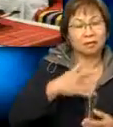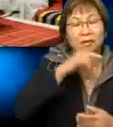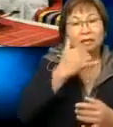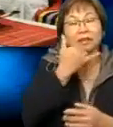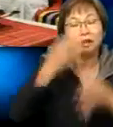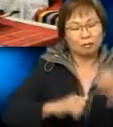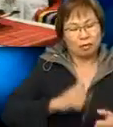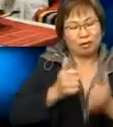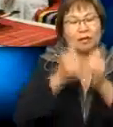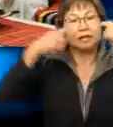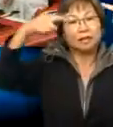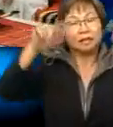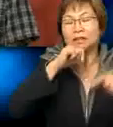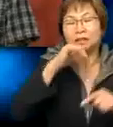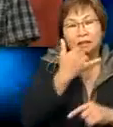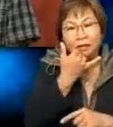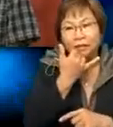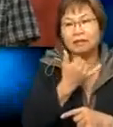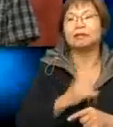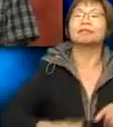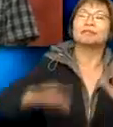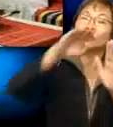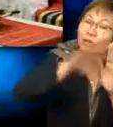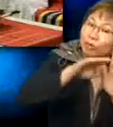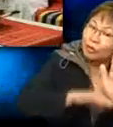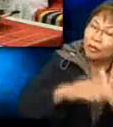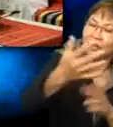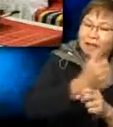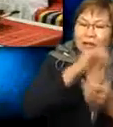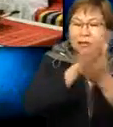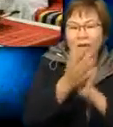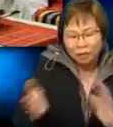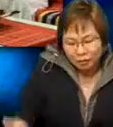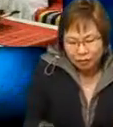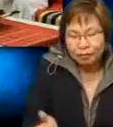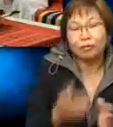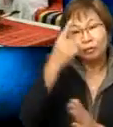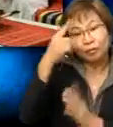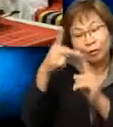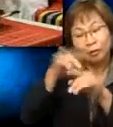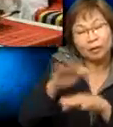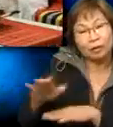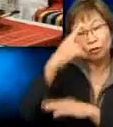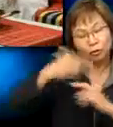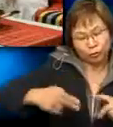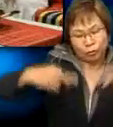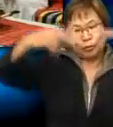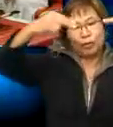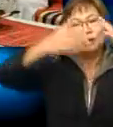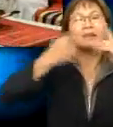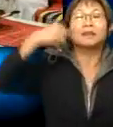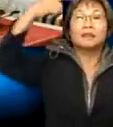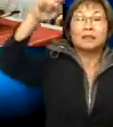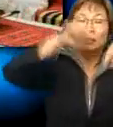salah kalau Ashwin berbangga dengan kejayaannya. Sekurang-kurangnya, hal ini dapat menjadi pendorong kepada Ashwin untuk meningkatkan